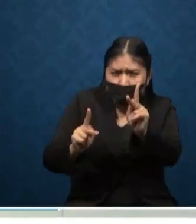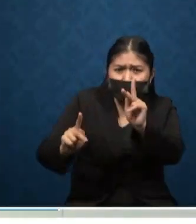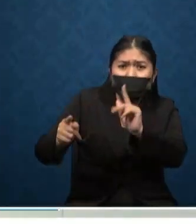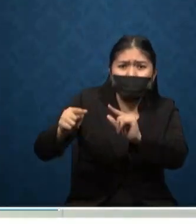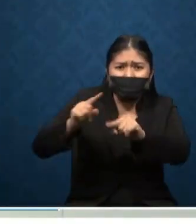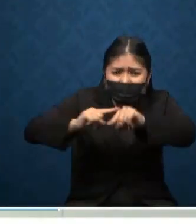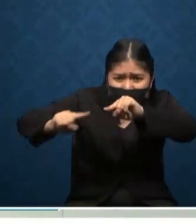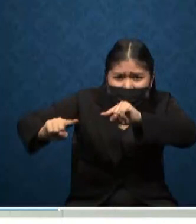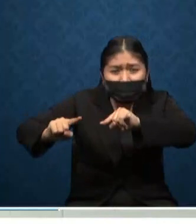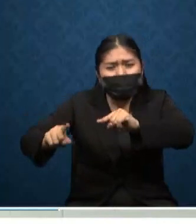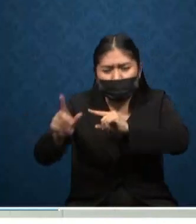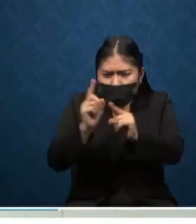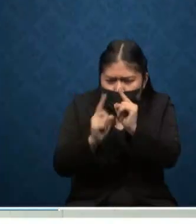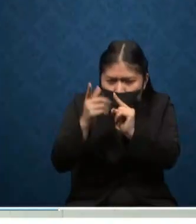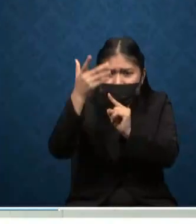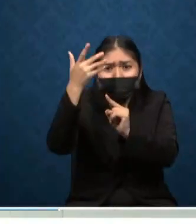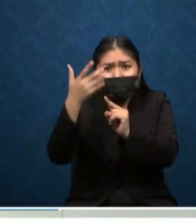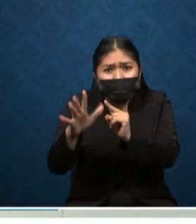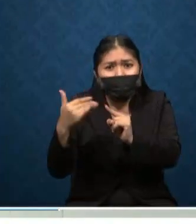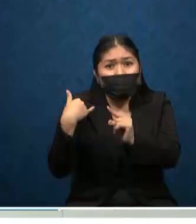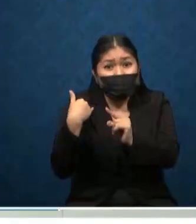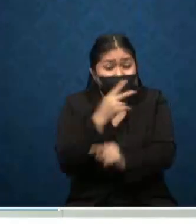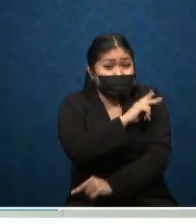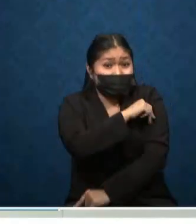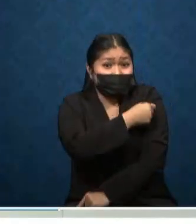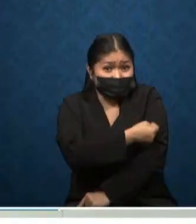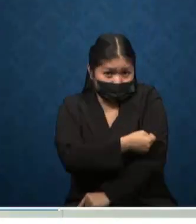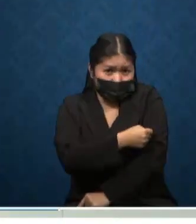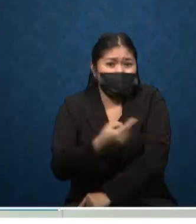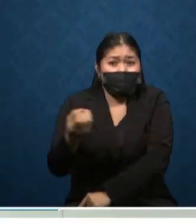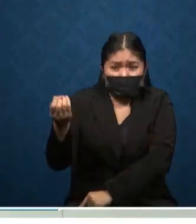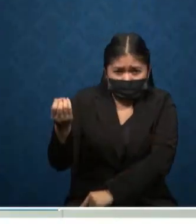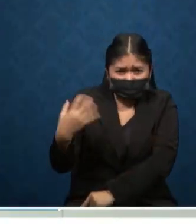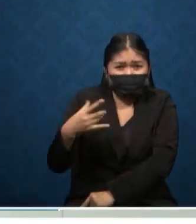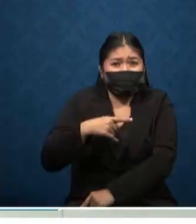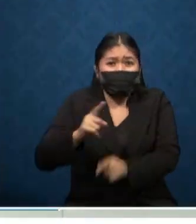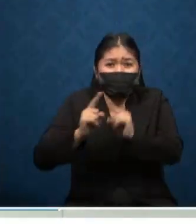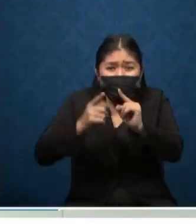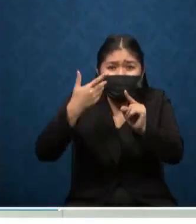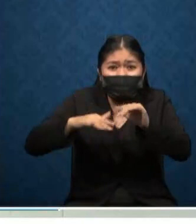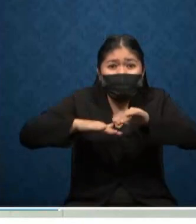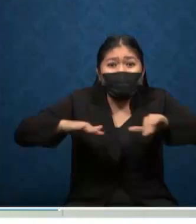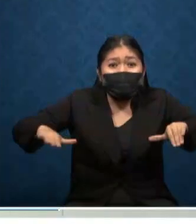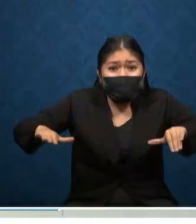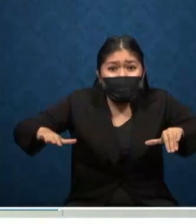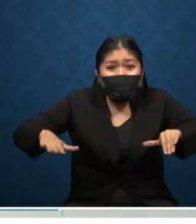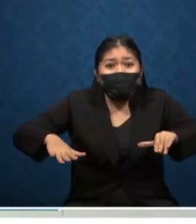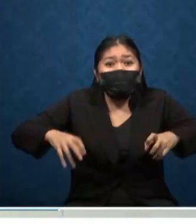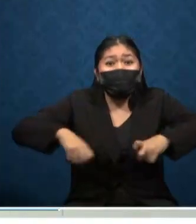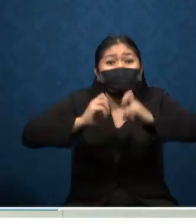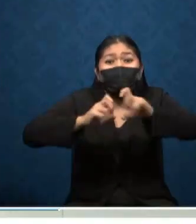ของสิรินธรนะครับโดยอาจารย์หมอโกมาจินเถียรทรัพย์ซึ่งเป็นน้องอยู่จังหวัดสุรินทร์ด้